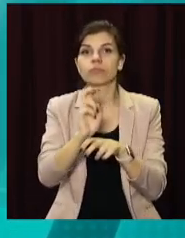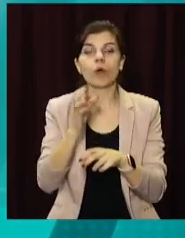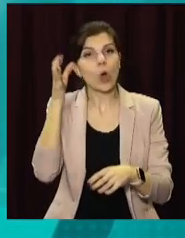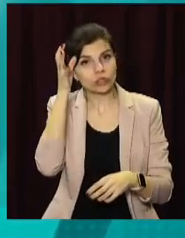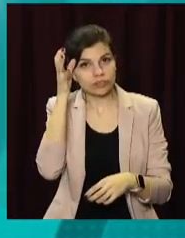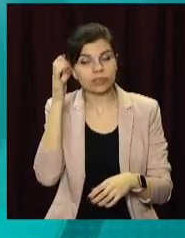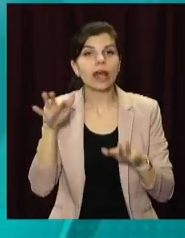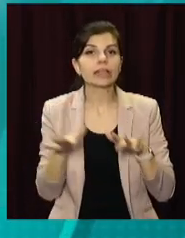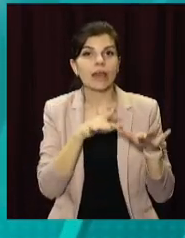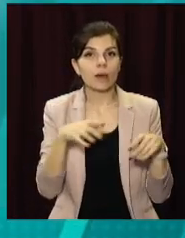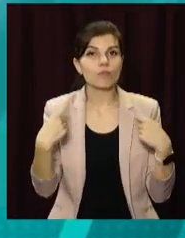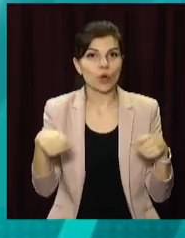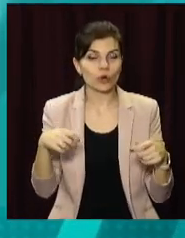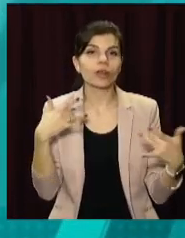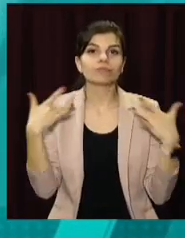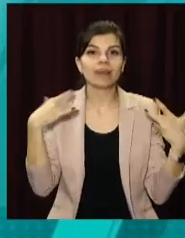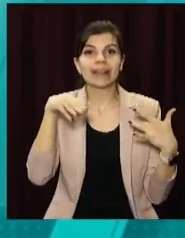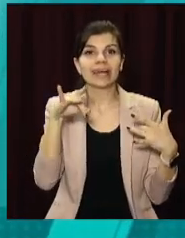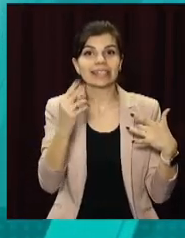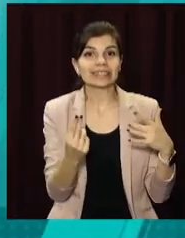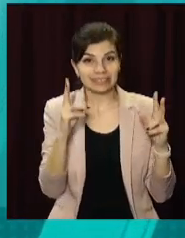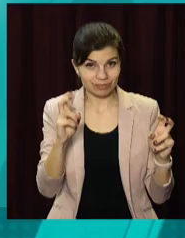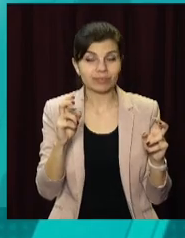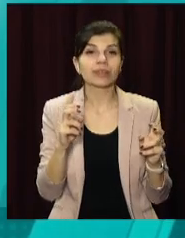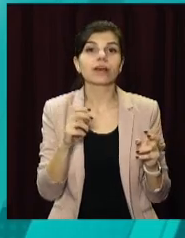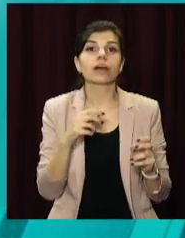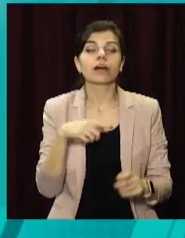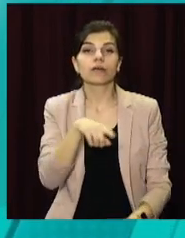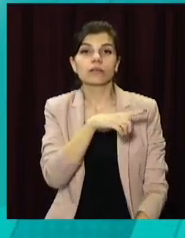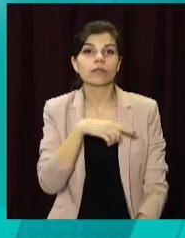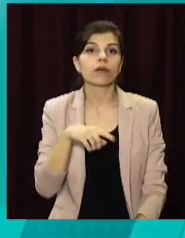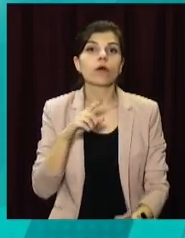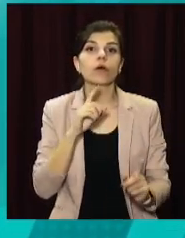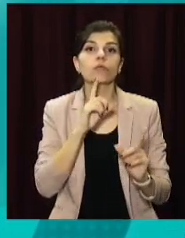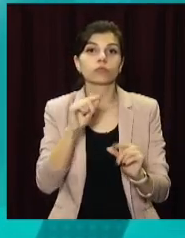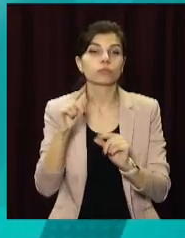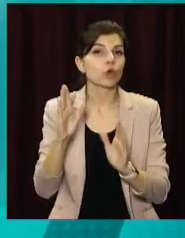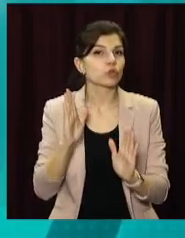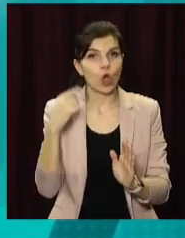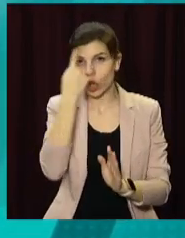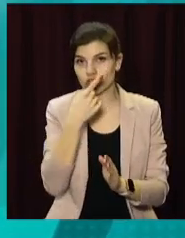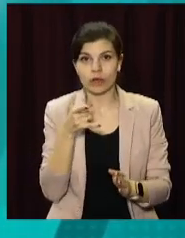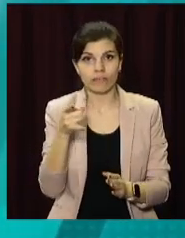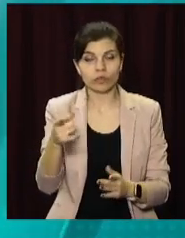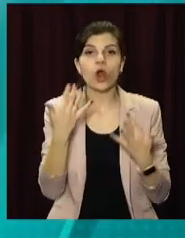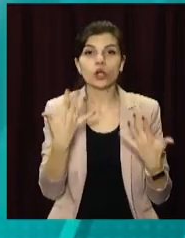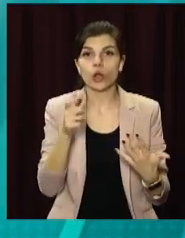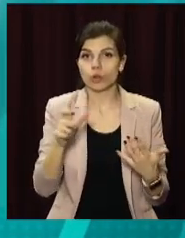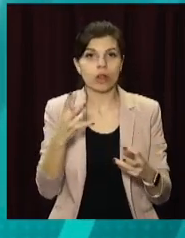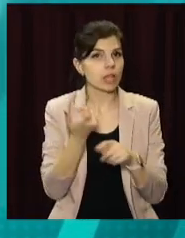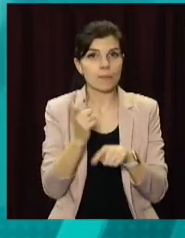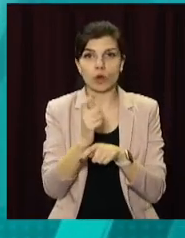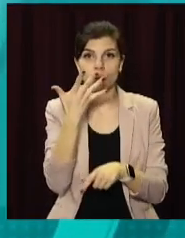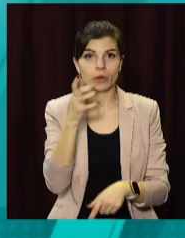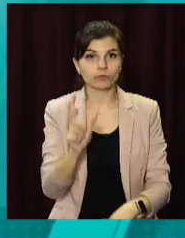освіти, діяльність торгівельно-розважальних центрів, а поїздки між районами можливі лише на власному авто, кількість людей в якому не більше